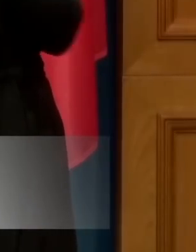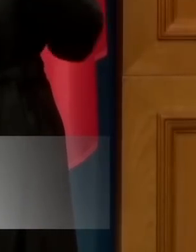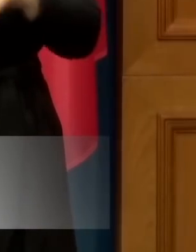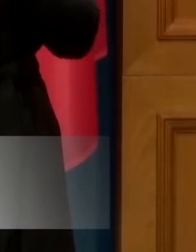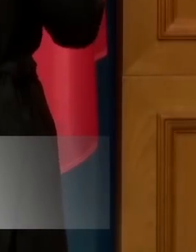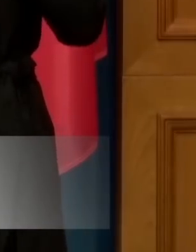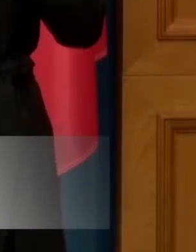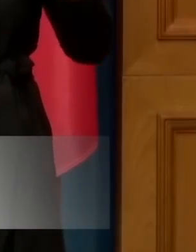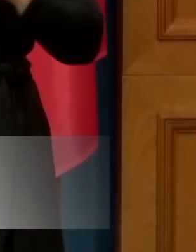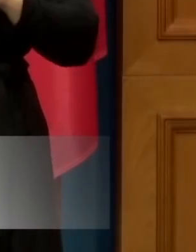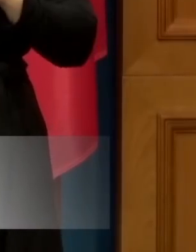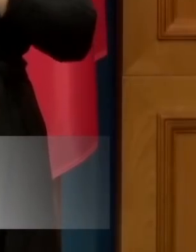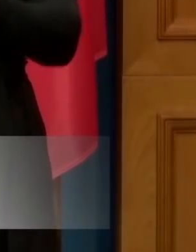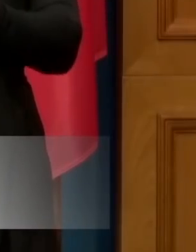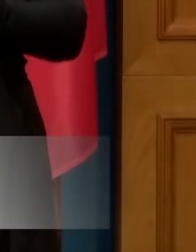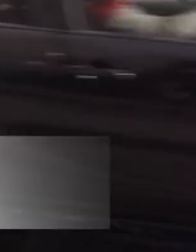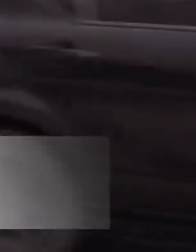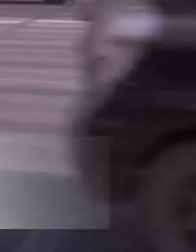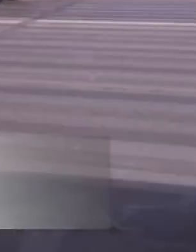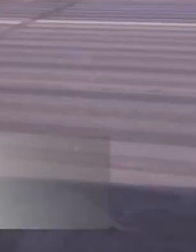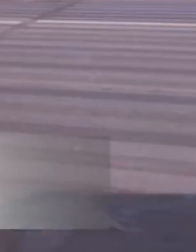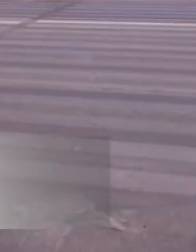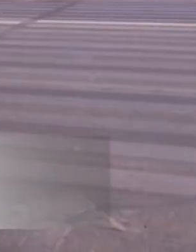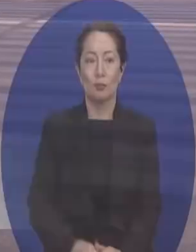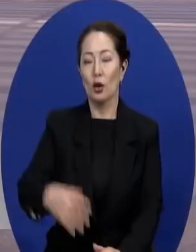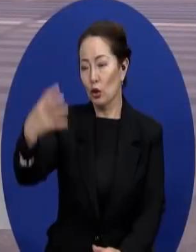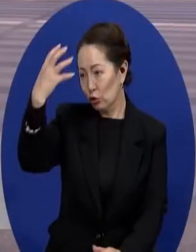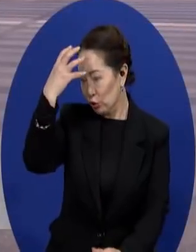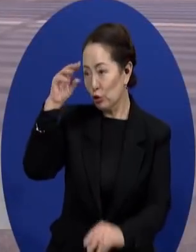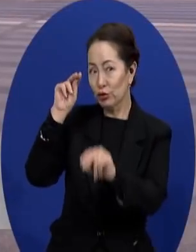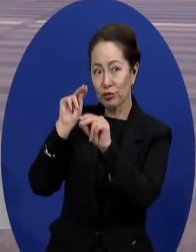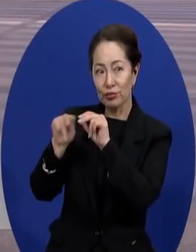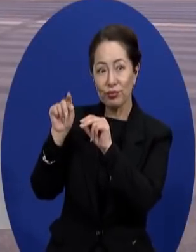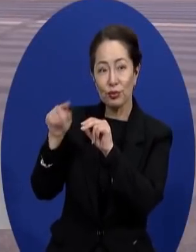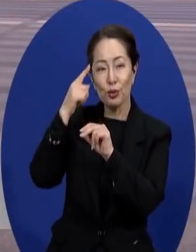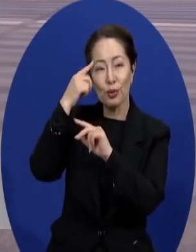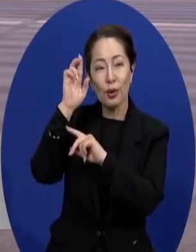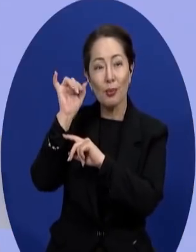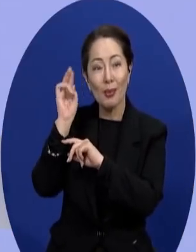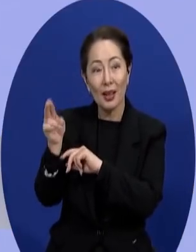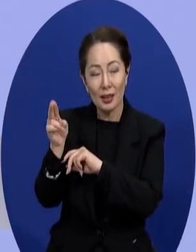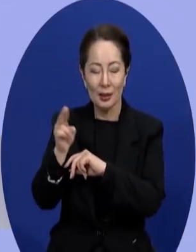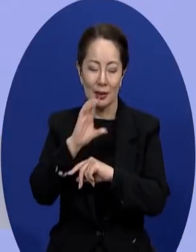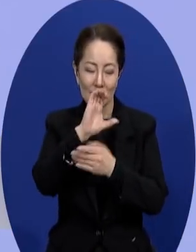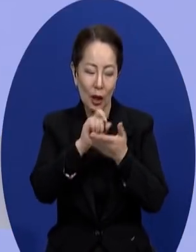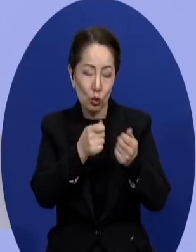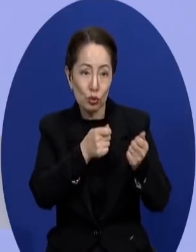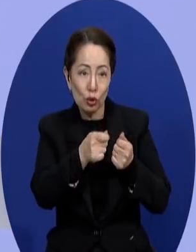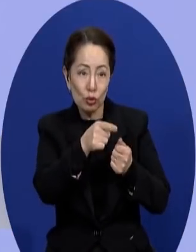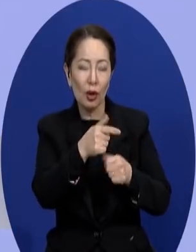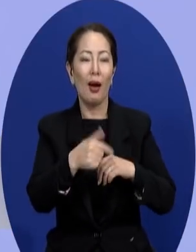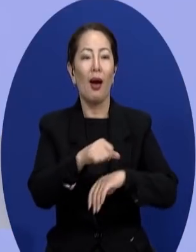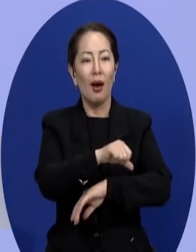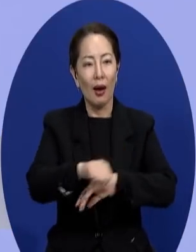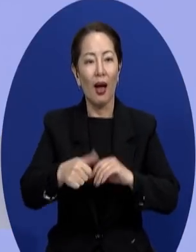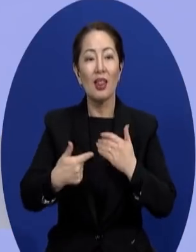жилийн хугацаатаа зогсоож байна л гэсэн агуулга. Төрийн хяналт шалгалт Монгол банкны санхүүгийн зохицуулах хорооны гайл татврын эрүүл мэнд